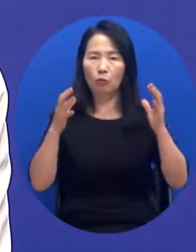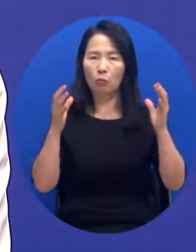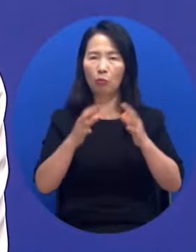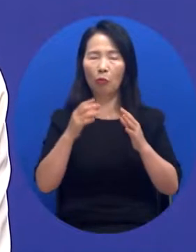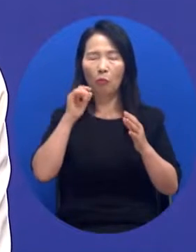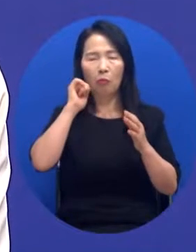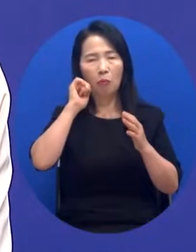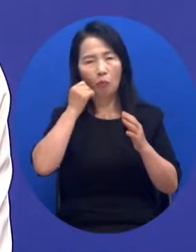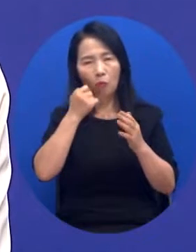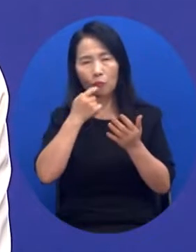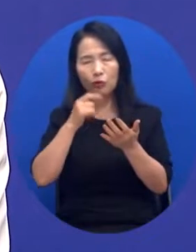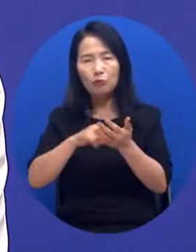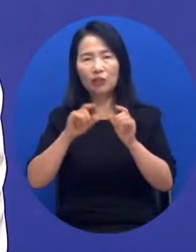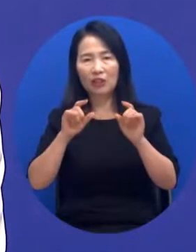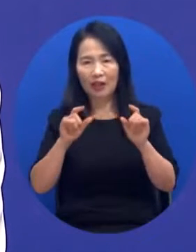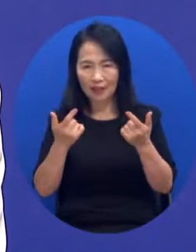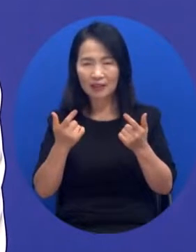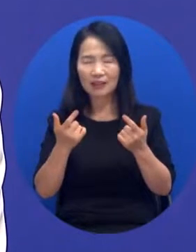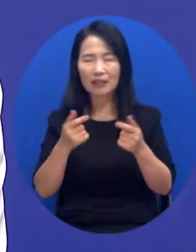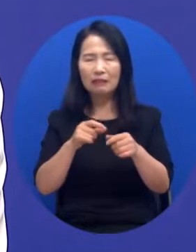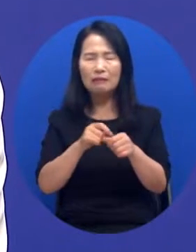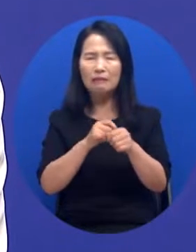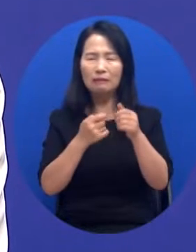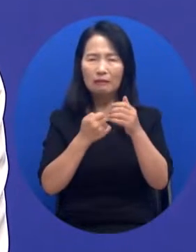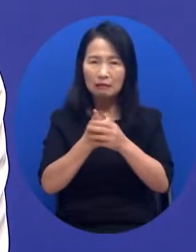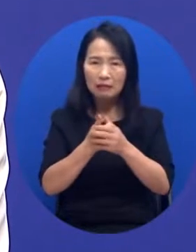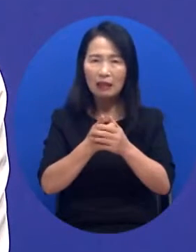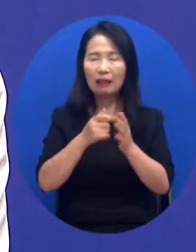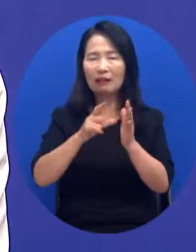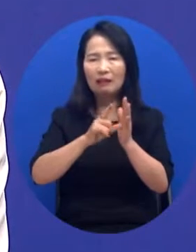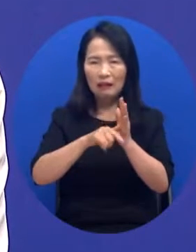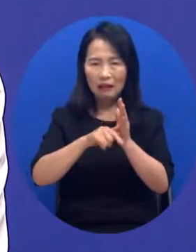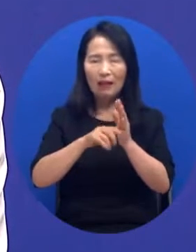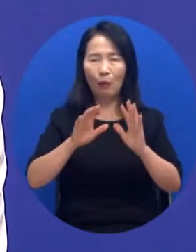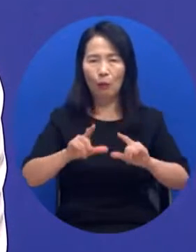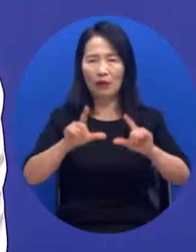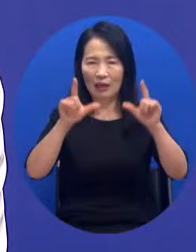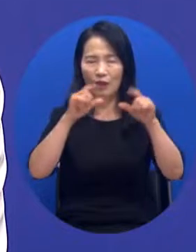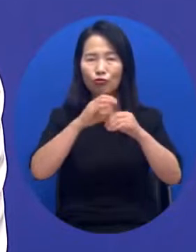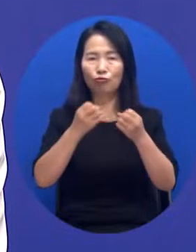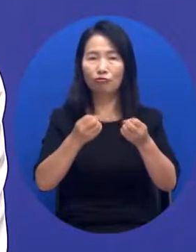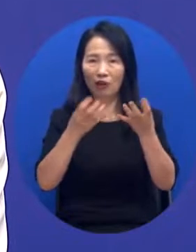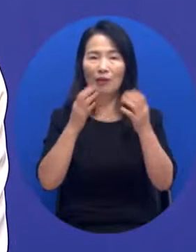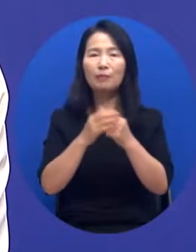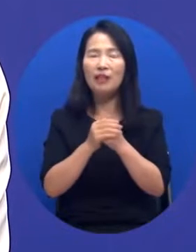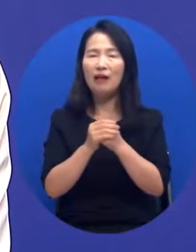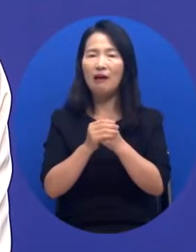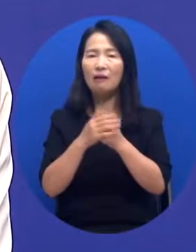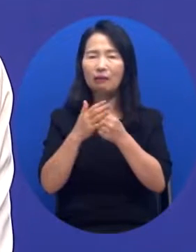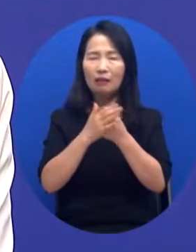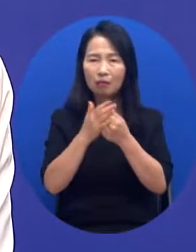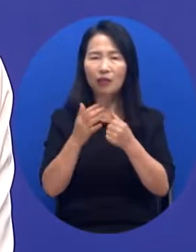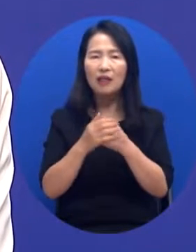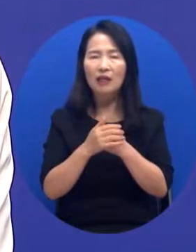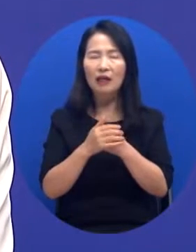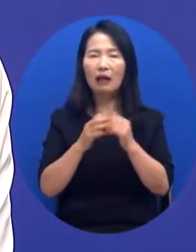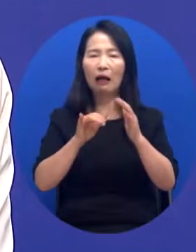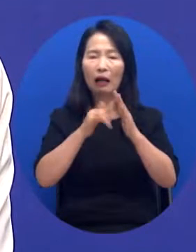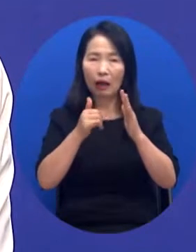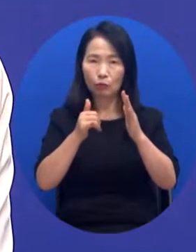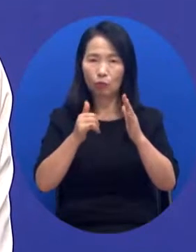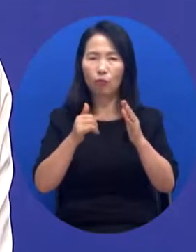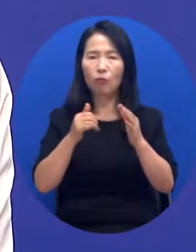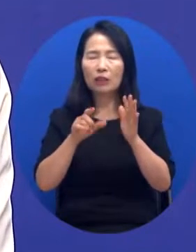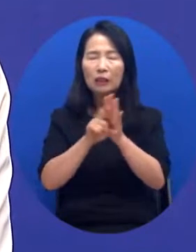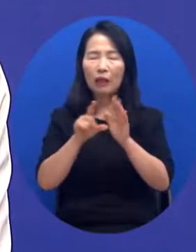쉽지가 않은 아주 특별한 그런 특이한 그런 이 추석 명절이 될 것 같습니다. 네. 때문에 이 가족의 신앙생활이 더 중요해